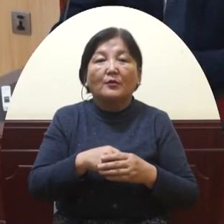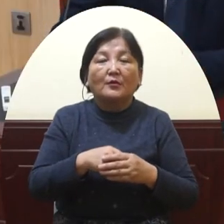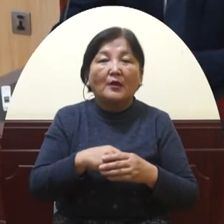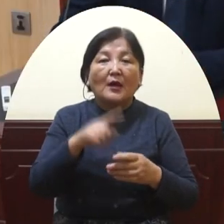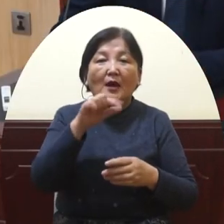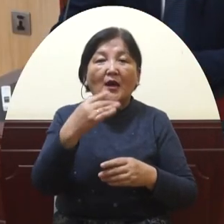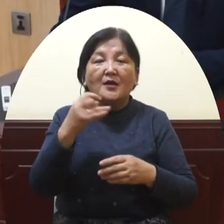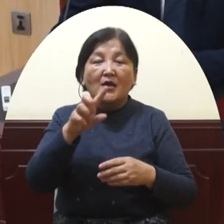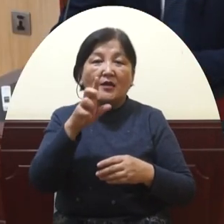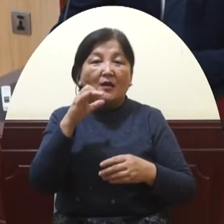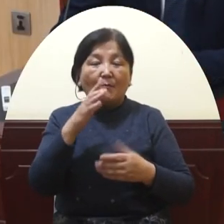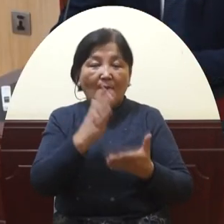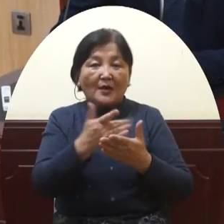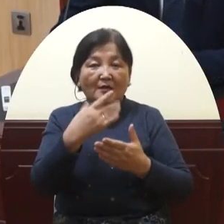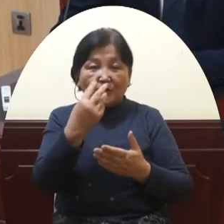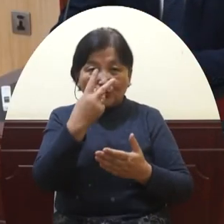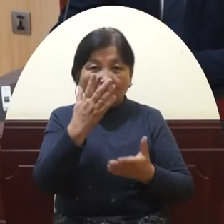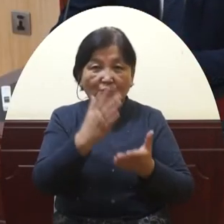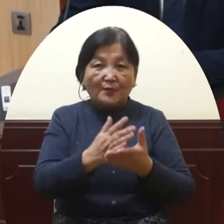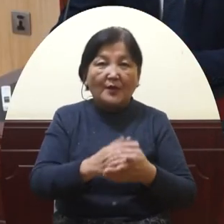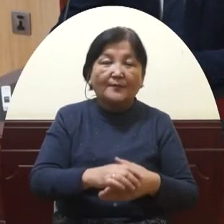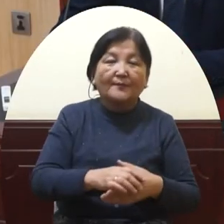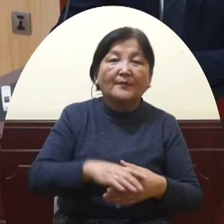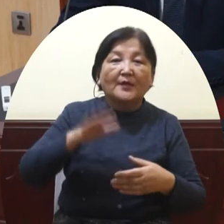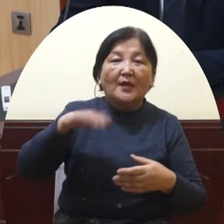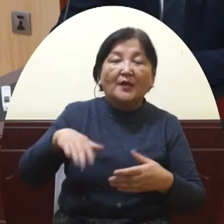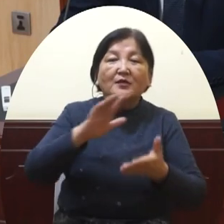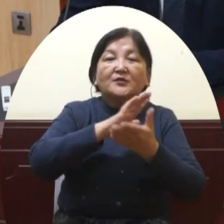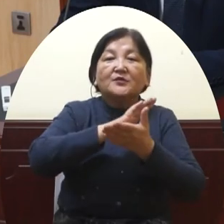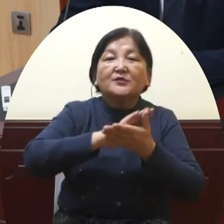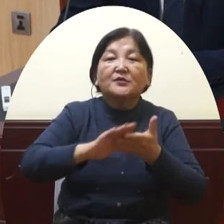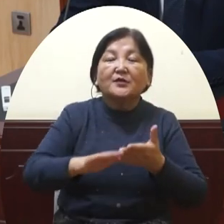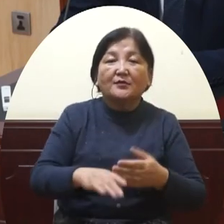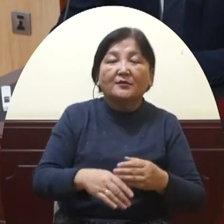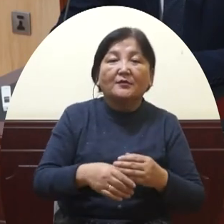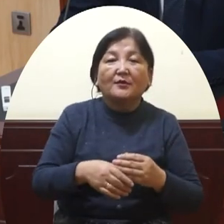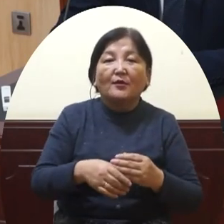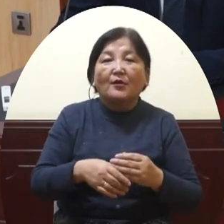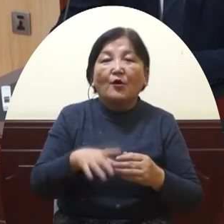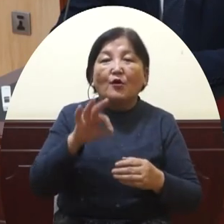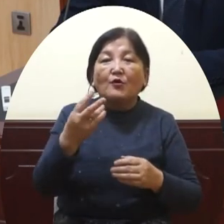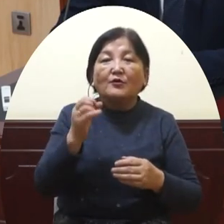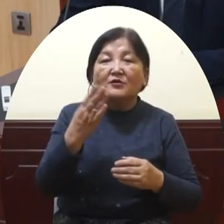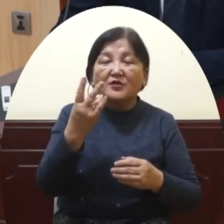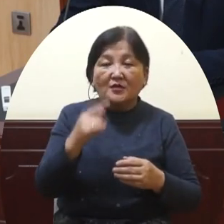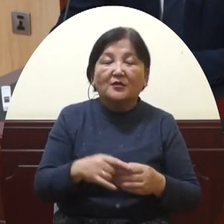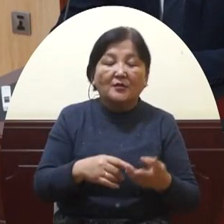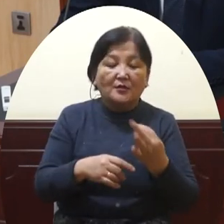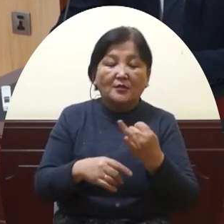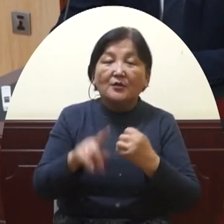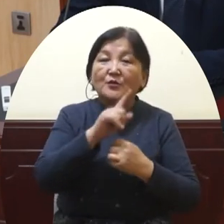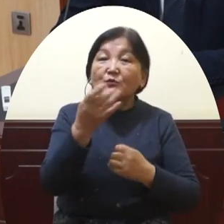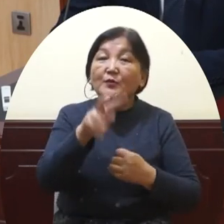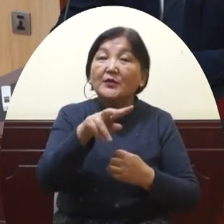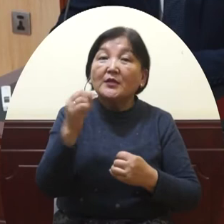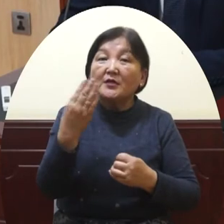тэрийг хараад байна гэж хэлсэн. Тэгвэл одоо магадгүй тэр нөгөө дараагийн шинэ үеийн нам тодор авч ирчихэд ч юм уу тэгээд олон шалтгаанаас шалтгаалаад одоо тэр